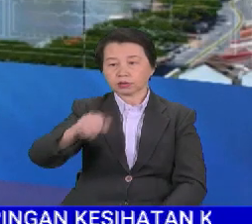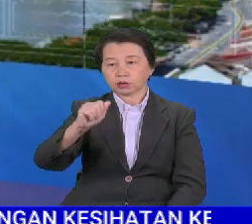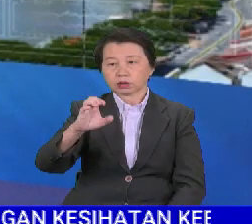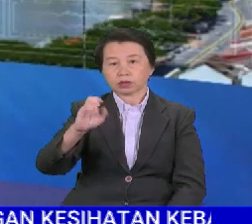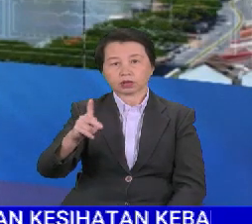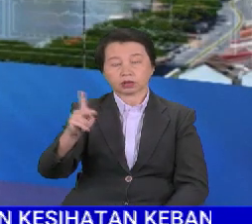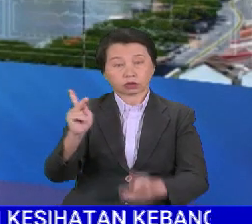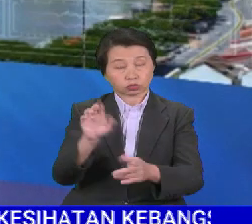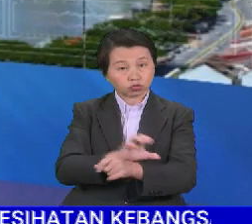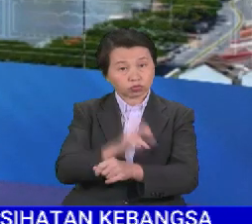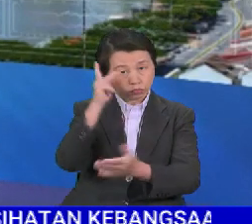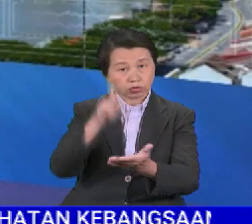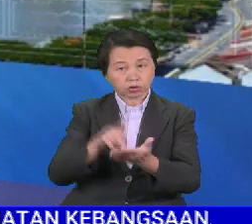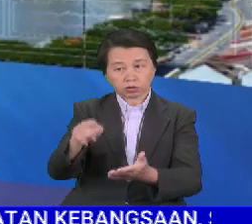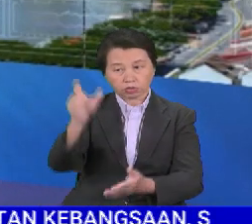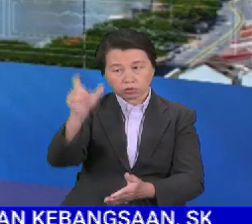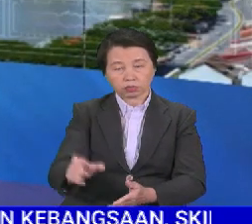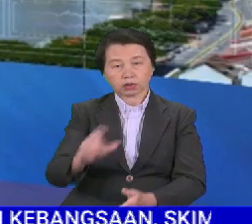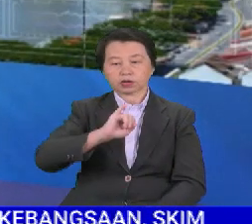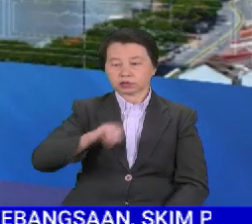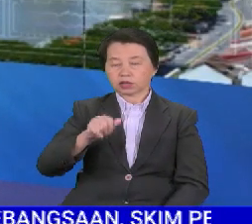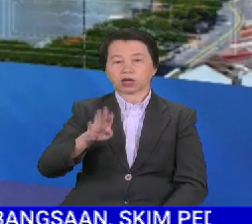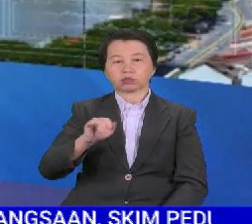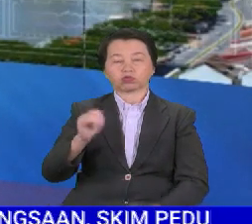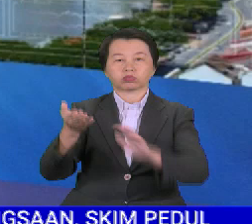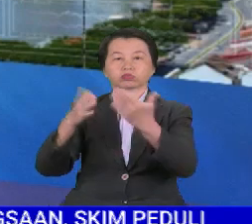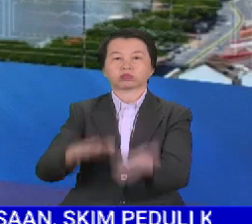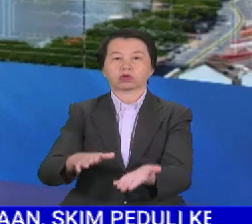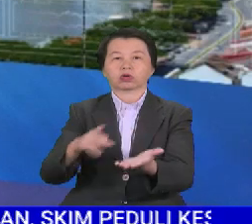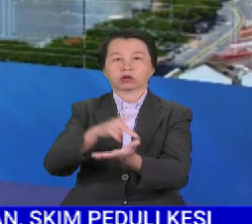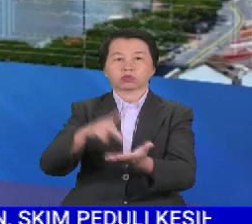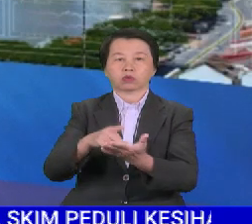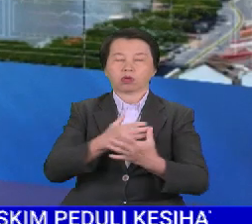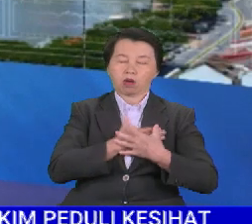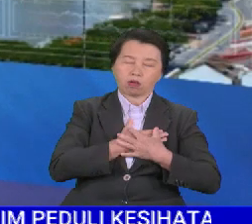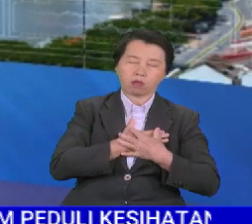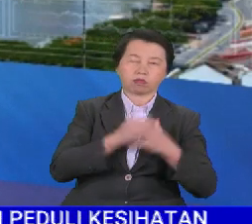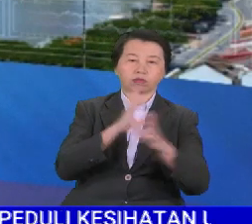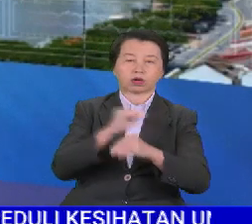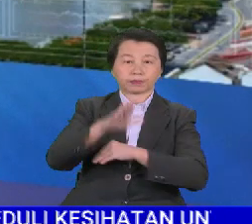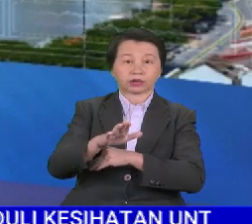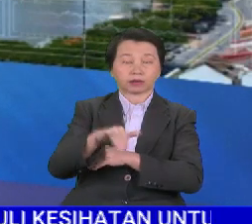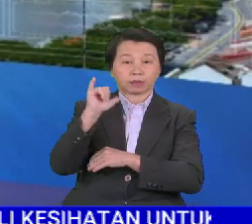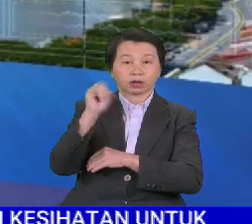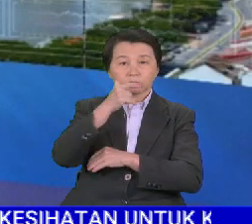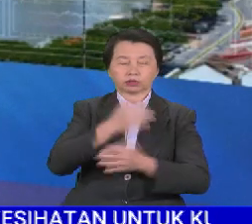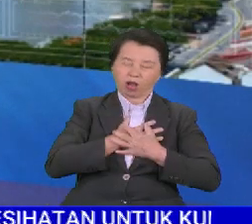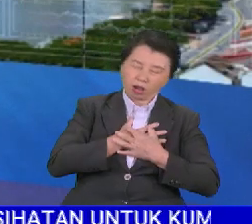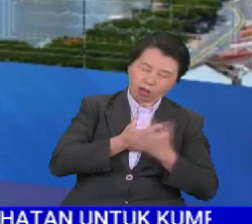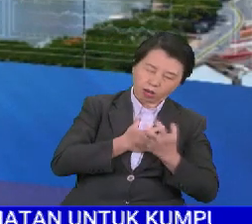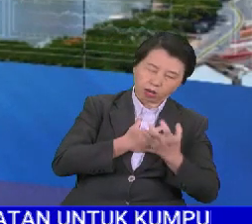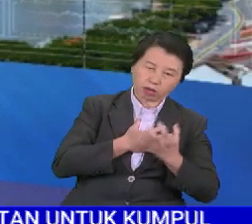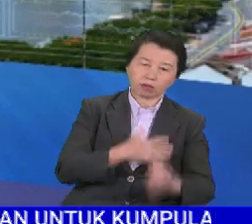cukup dikenali di negeri ini sebagai watak jaboh meninggal dunia di pusat jantung Sarawak petang semalam akibat serangan